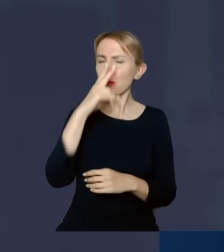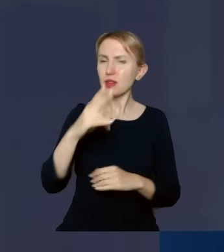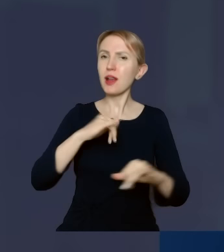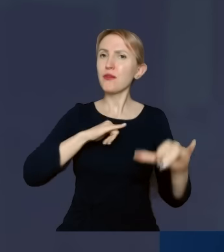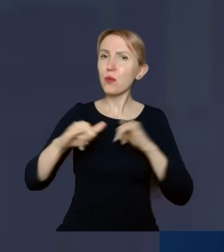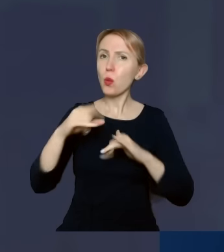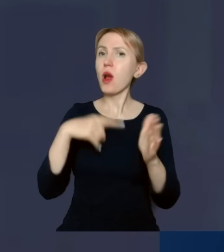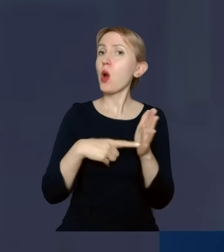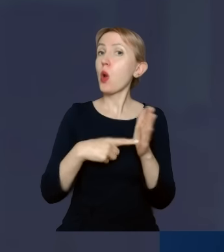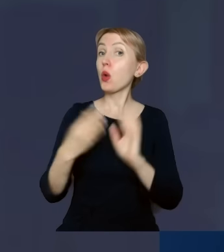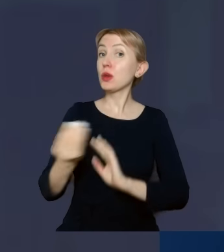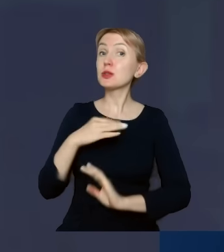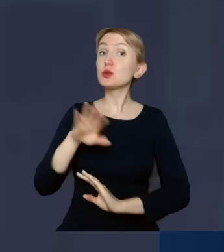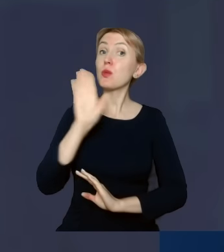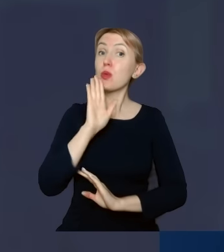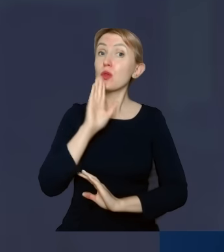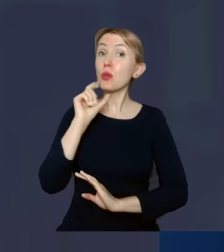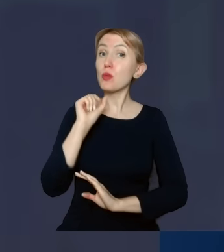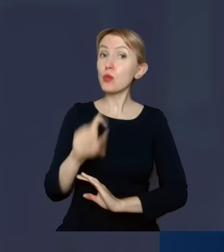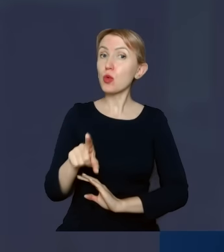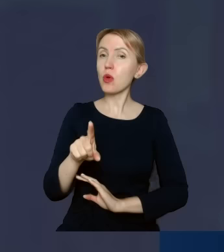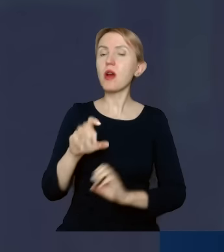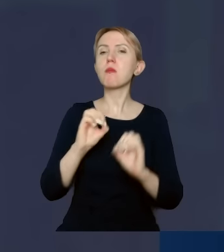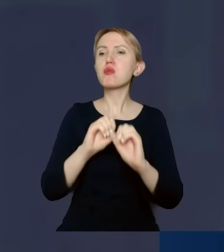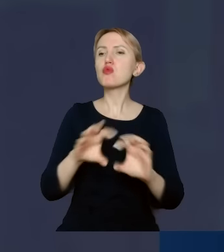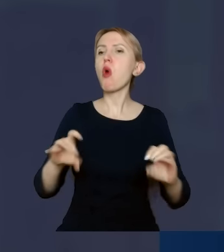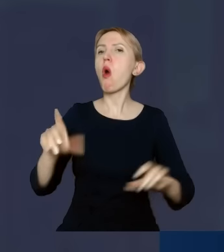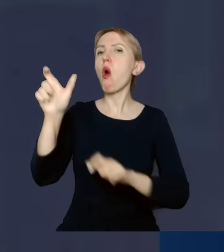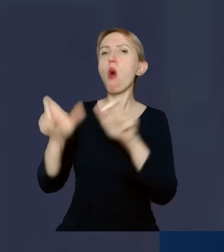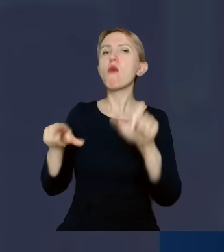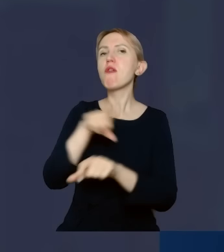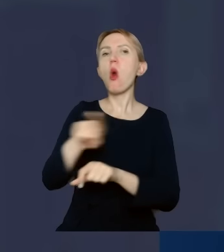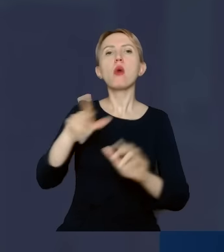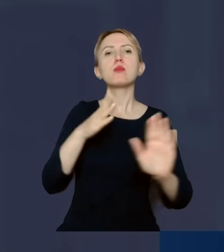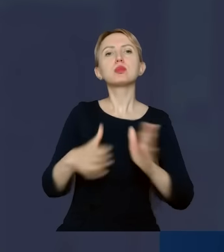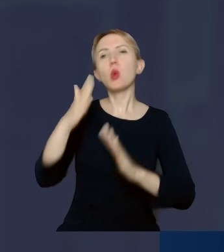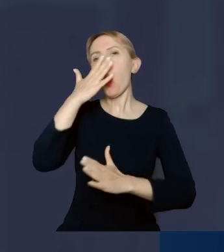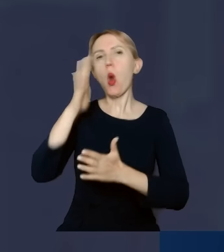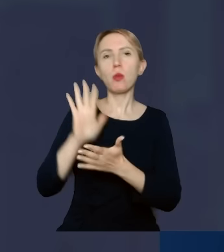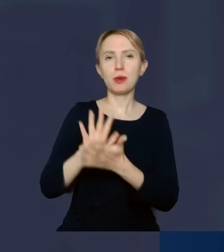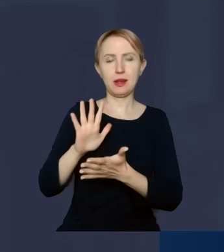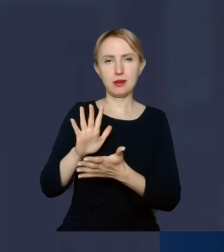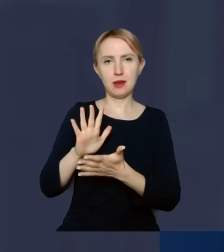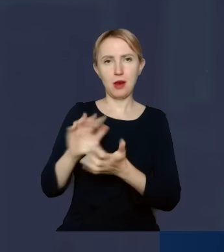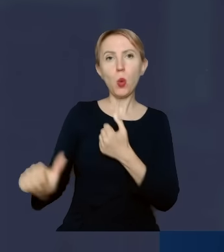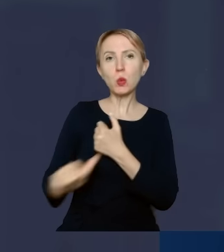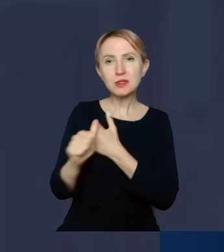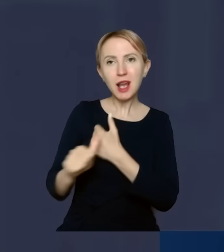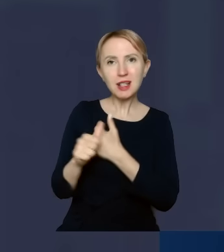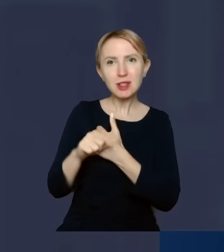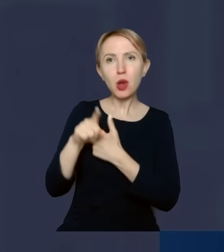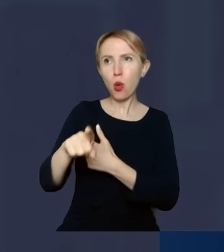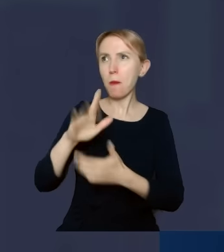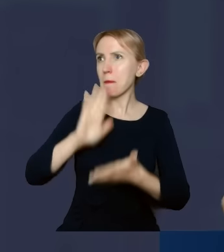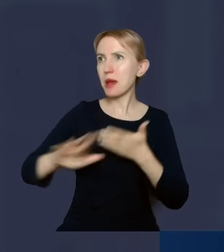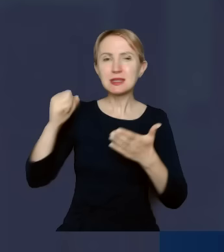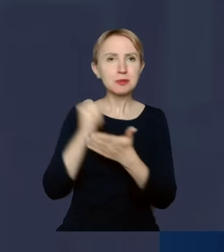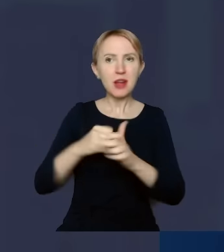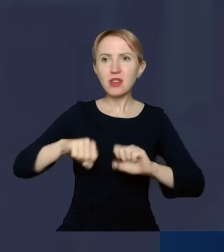jeszcze podobno są profesorowie, którzy przygotowują opinie uzasadniające takie bezprawne